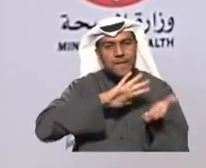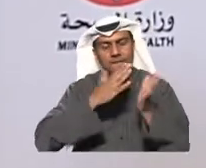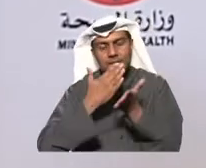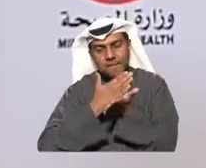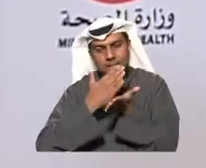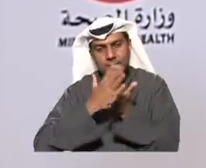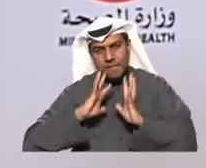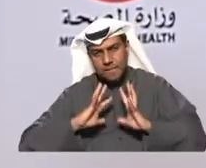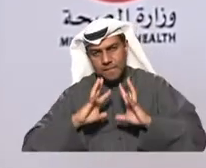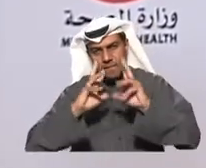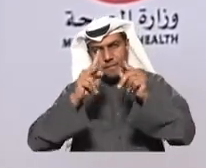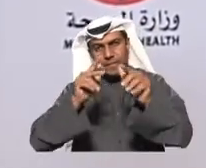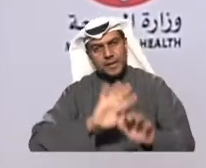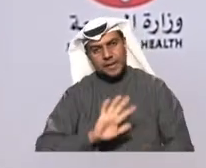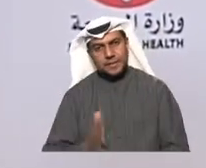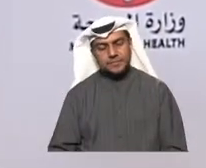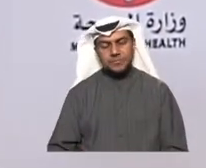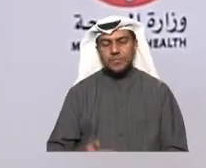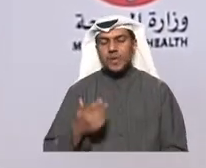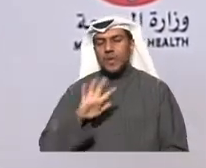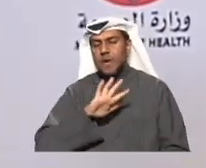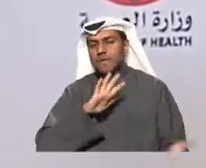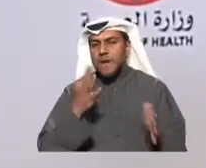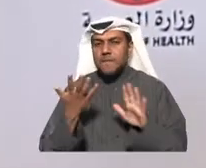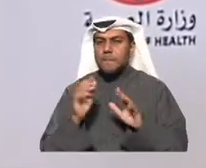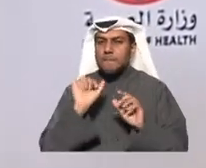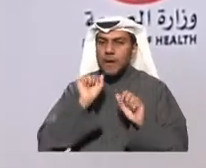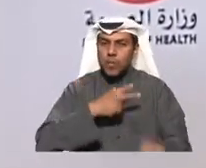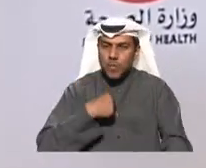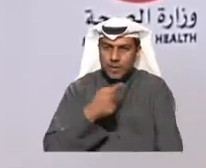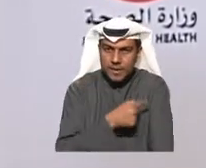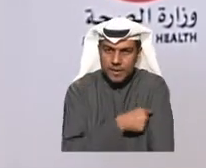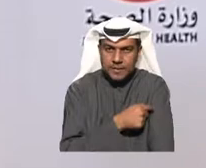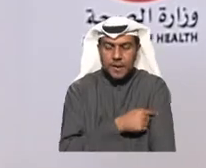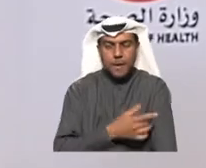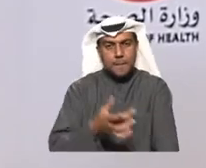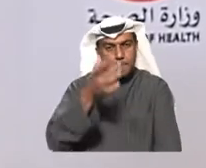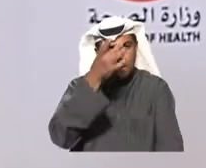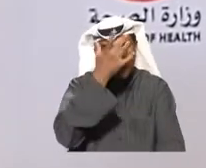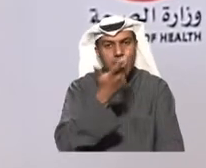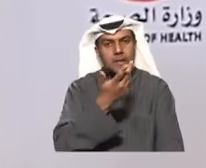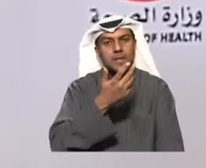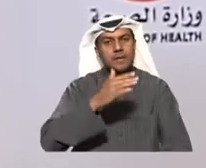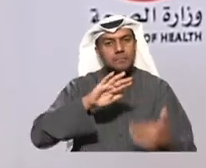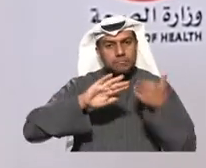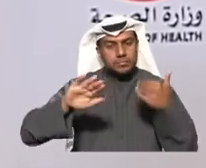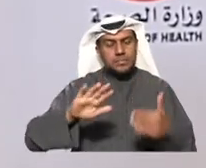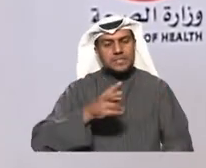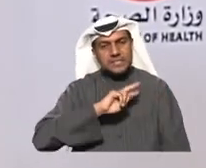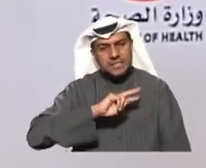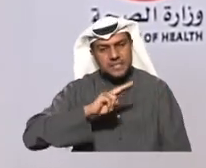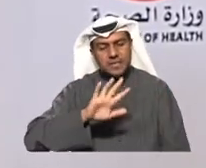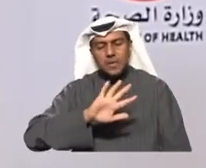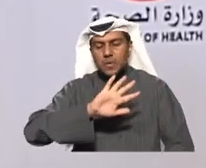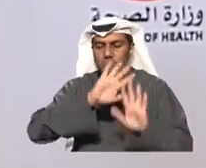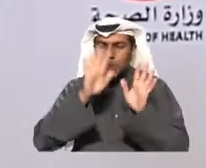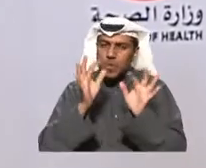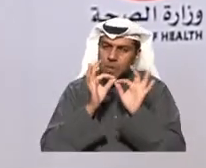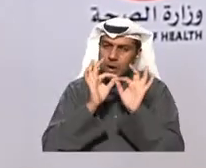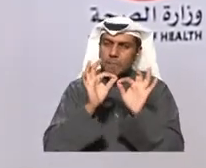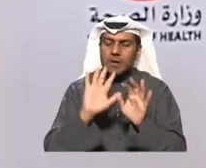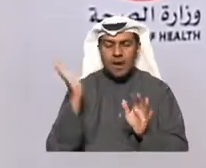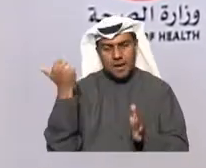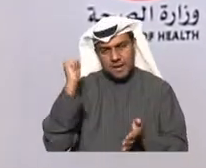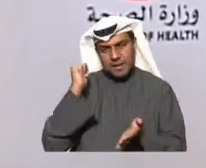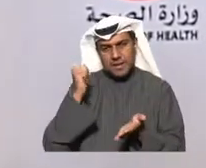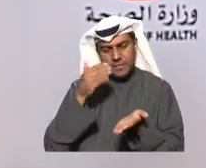وعملية المتابعة بالنسبة لمن هم متواجدون في المراكز المعتمدة الصحية في الحجر الصحي التابع